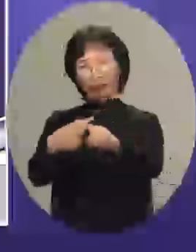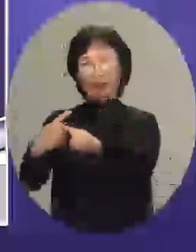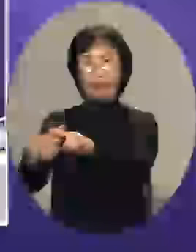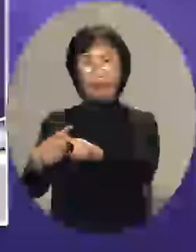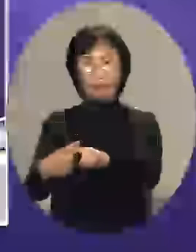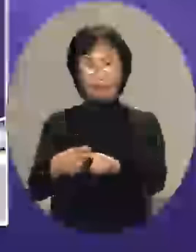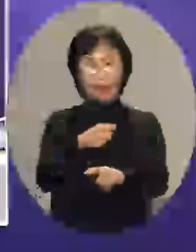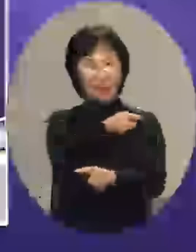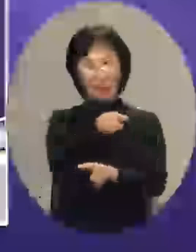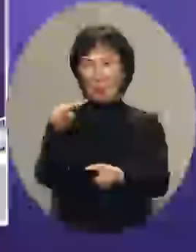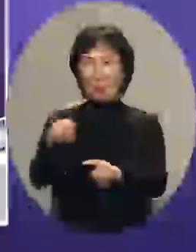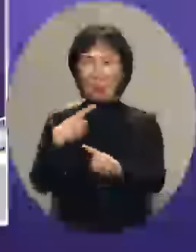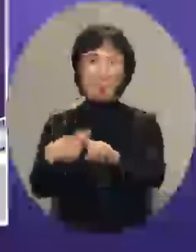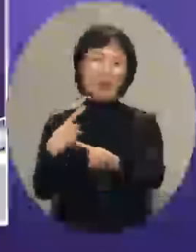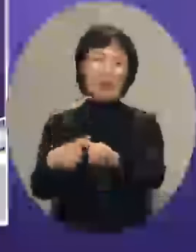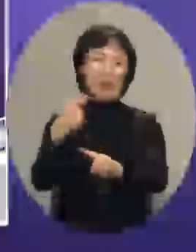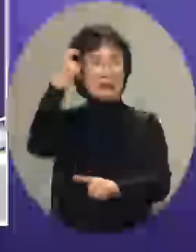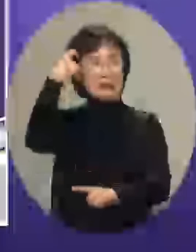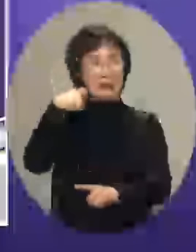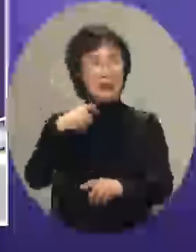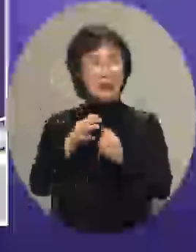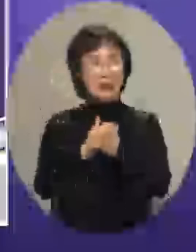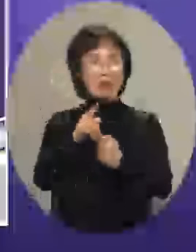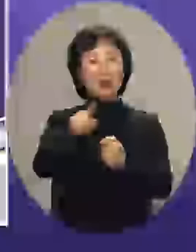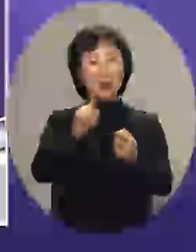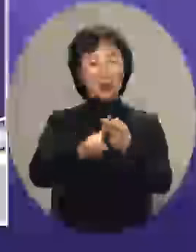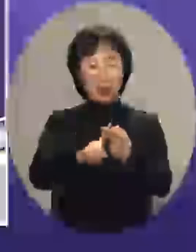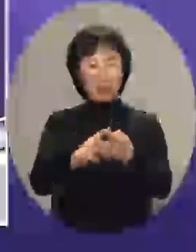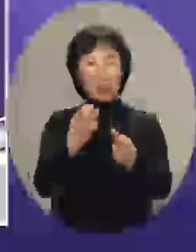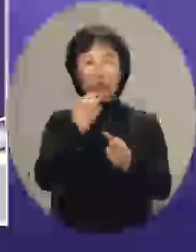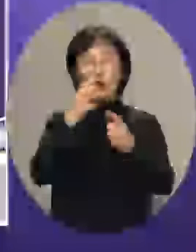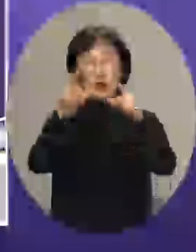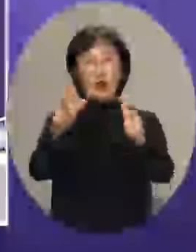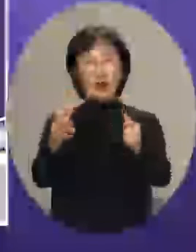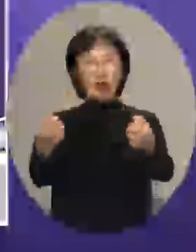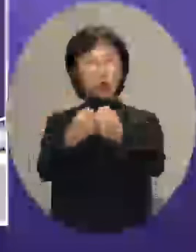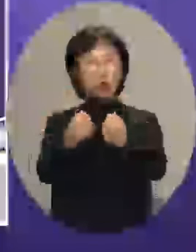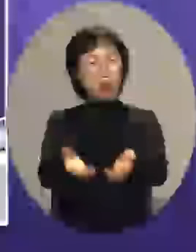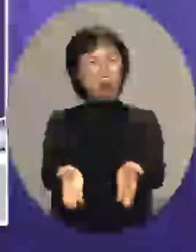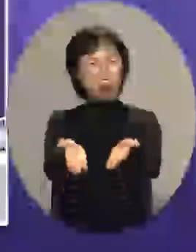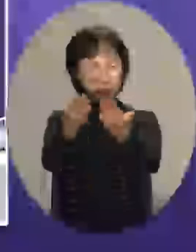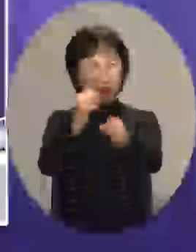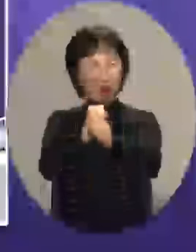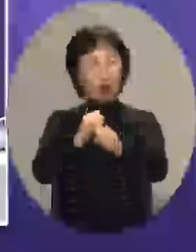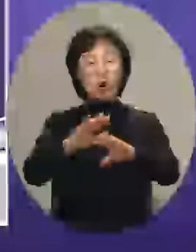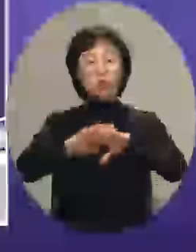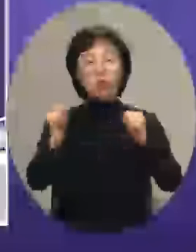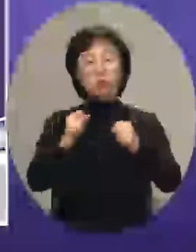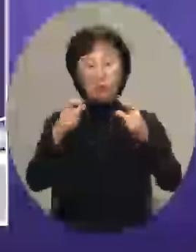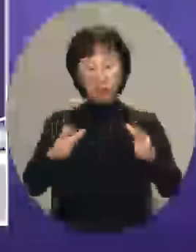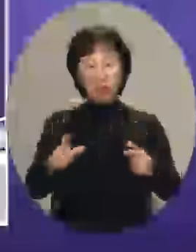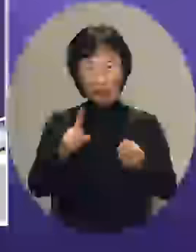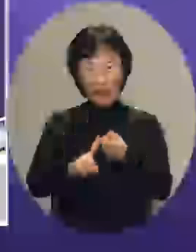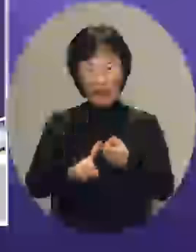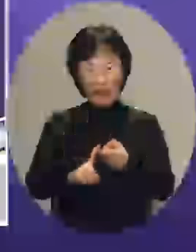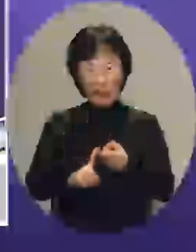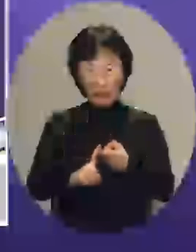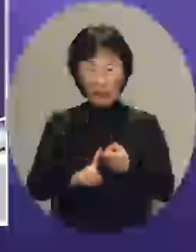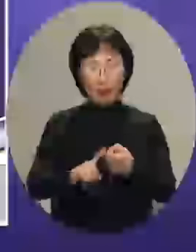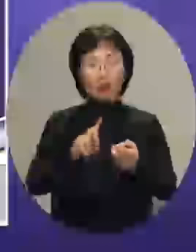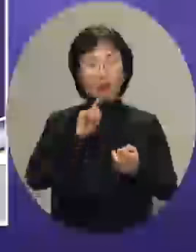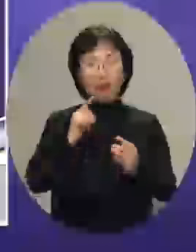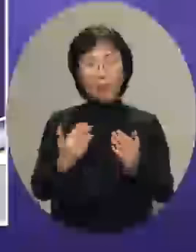거기나 저기나 똑같아요. 그래서 그거를 서울에다 싸움판 벌리고 우리는 좀 전북은 굉장히 낙후돼